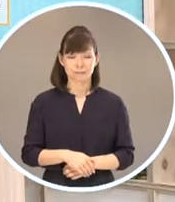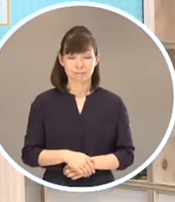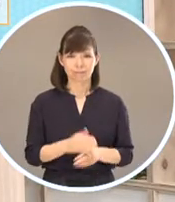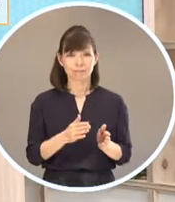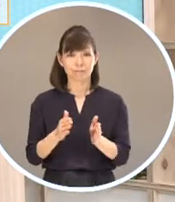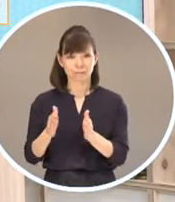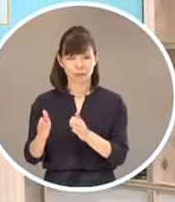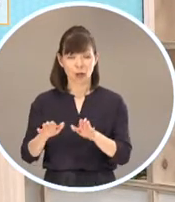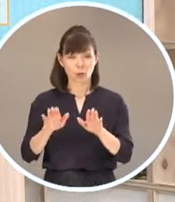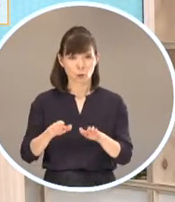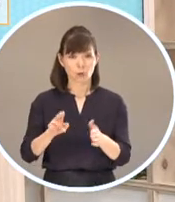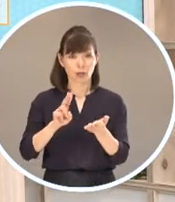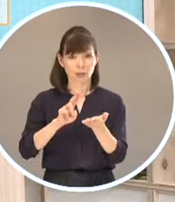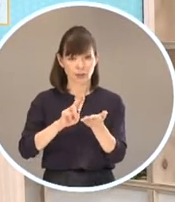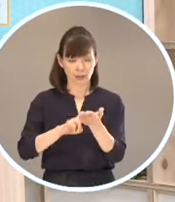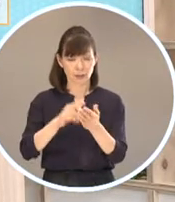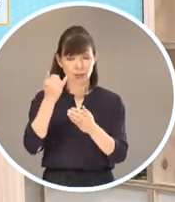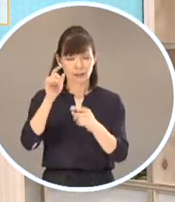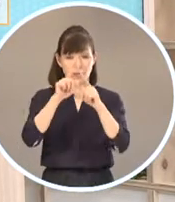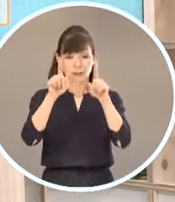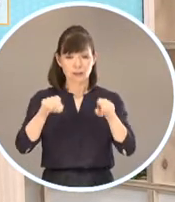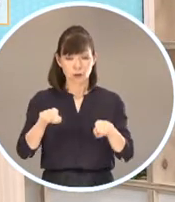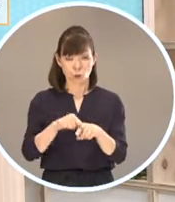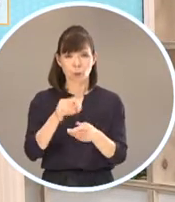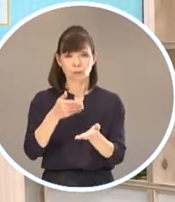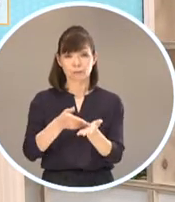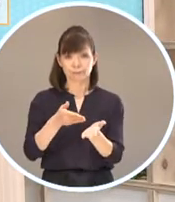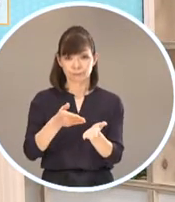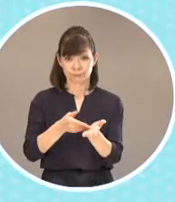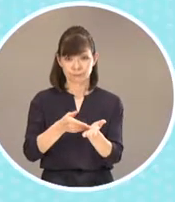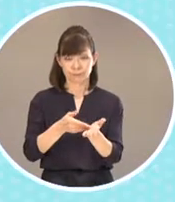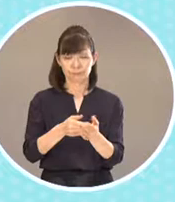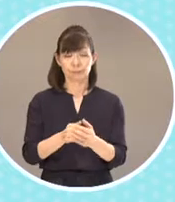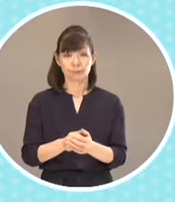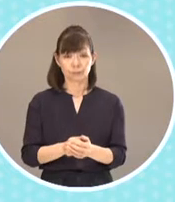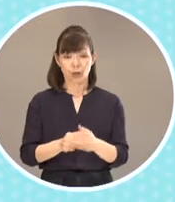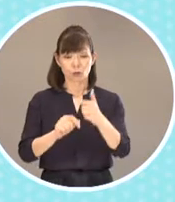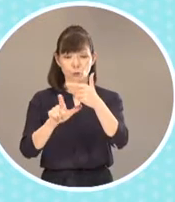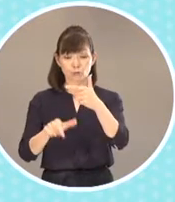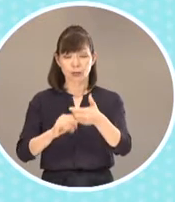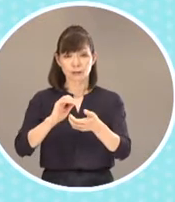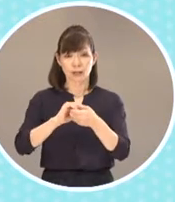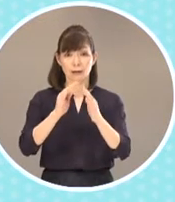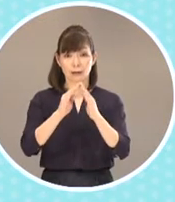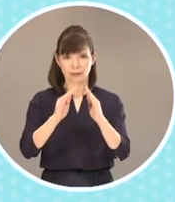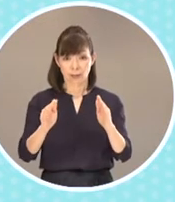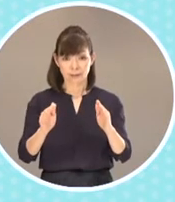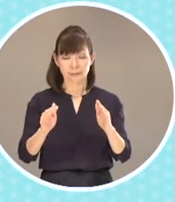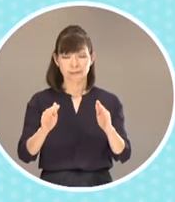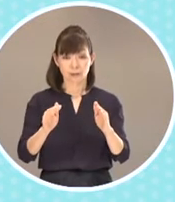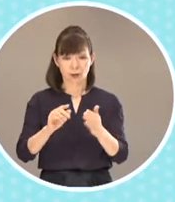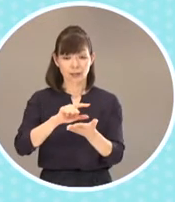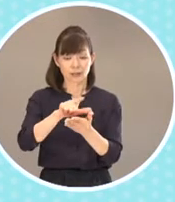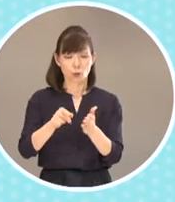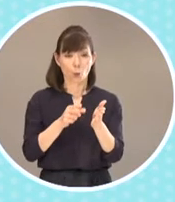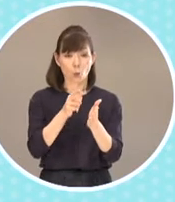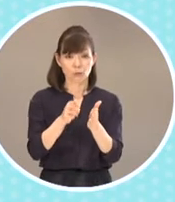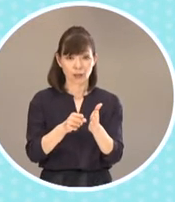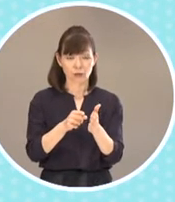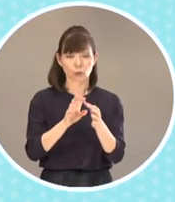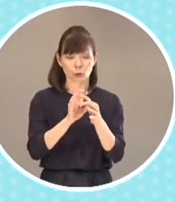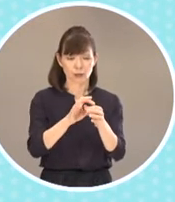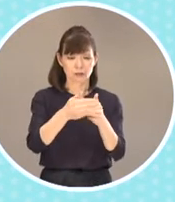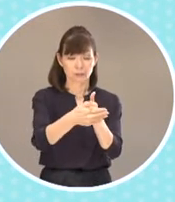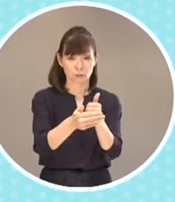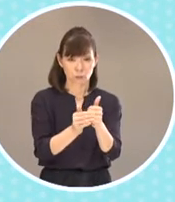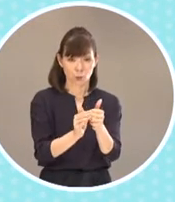では今回可決された意見書についてご紹介します。6月定例会では地方鉄道の維持確